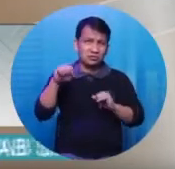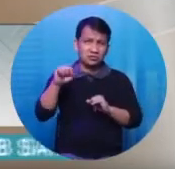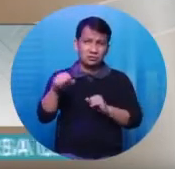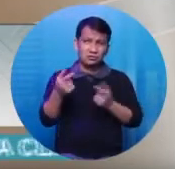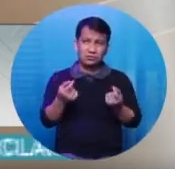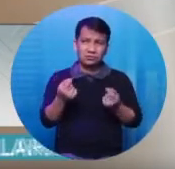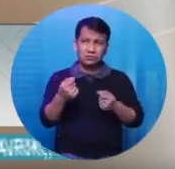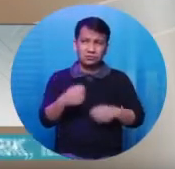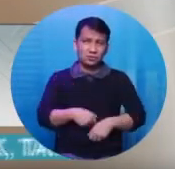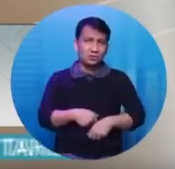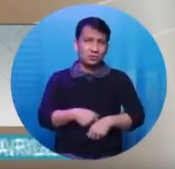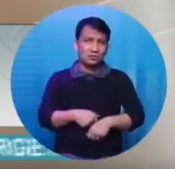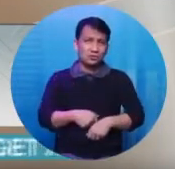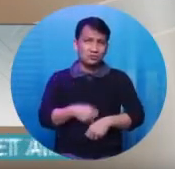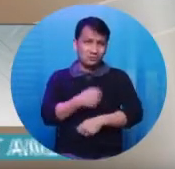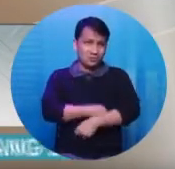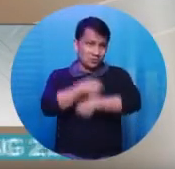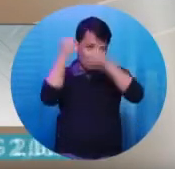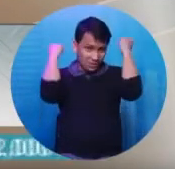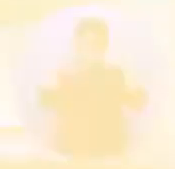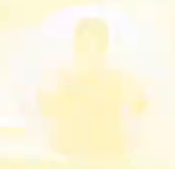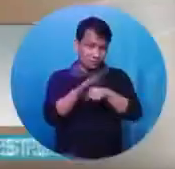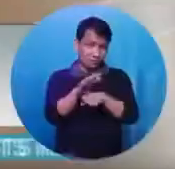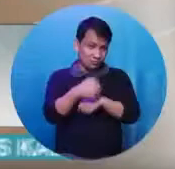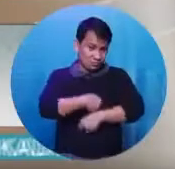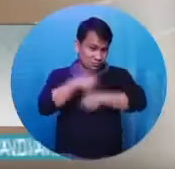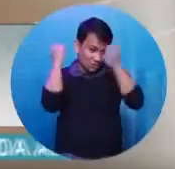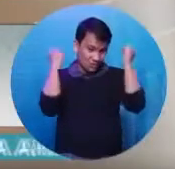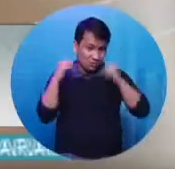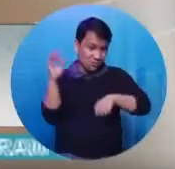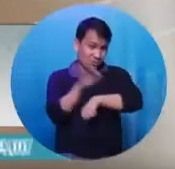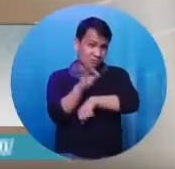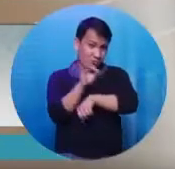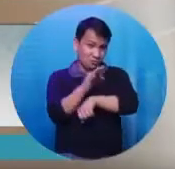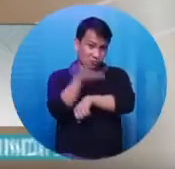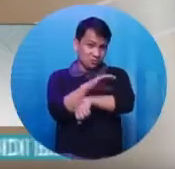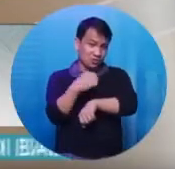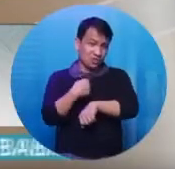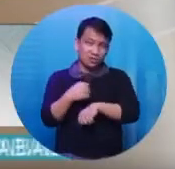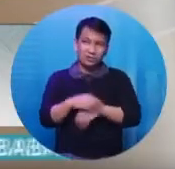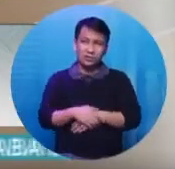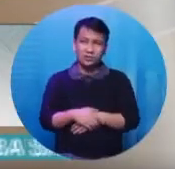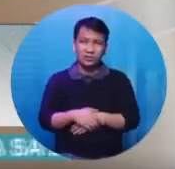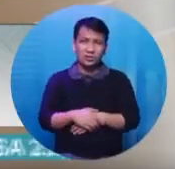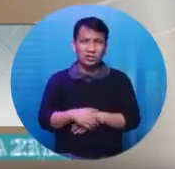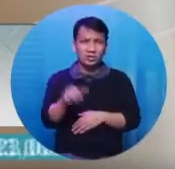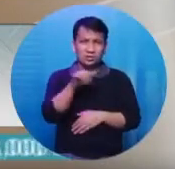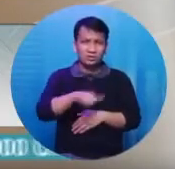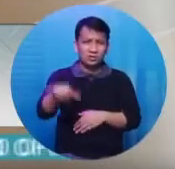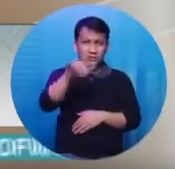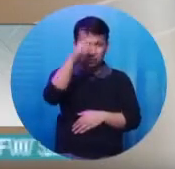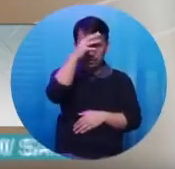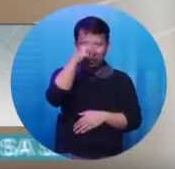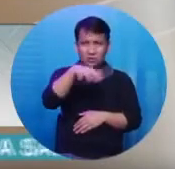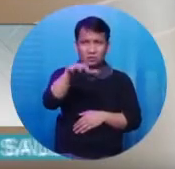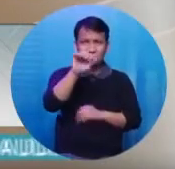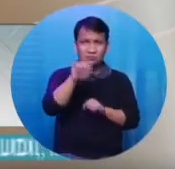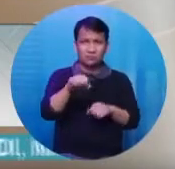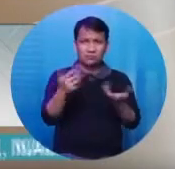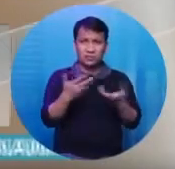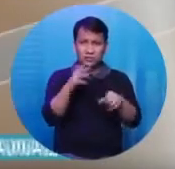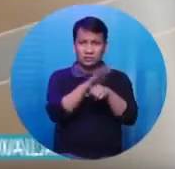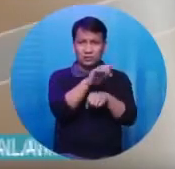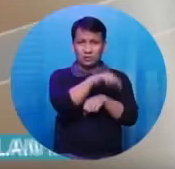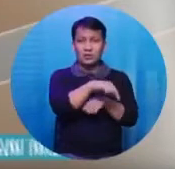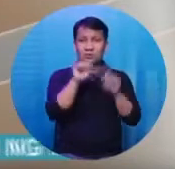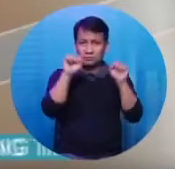Nagara niya po ako. Rape po yon. That's rape. Siya nga pala, no, para sa kalaman ng lahat na mga kalalakihan, pwede kayong kasuhan ng rape